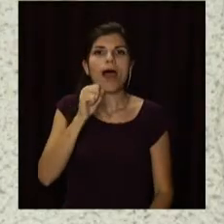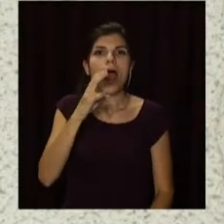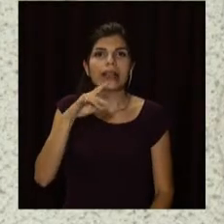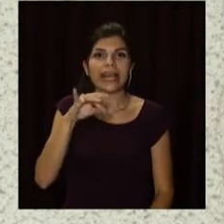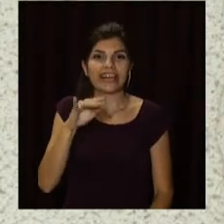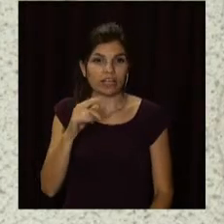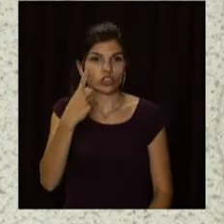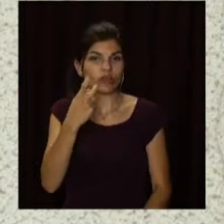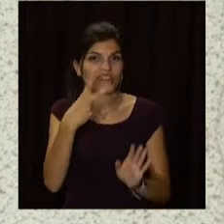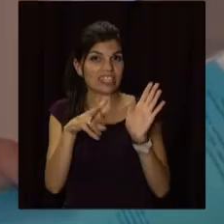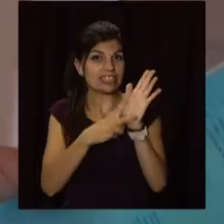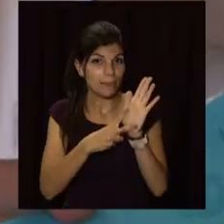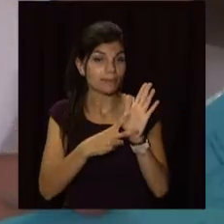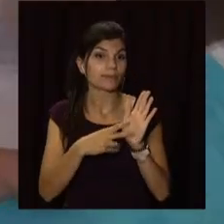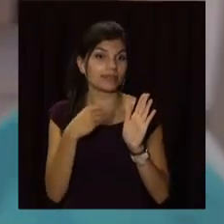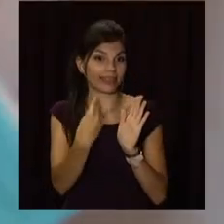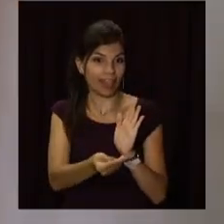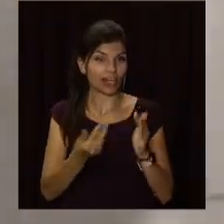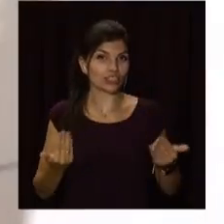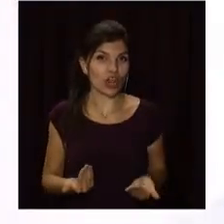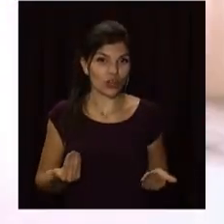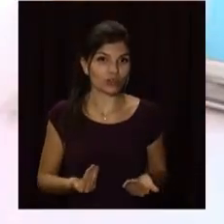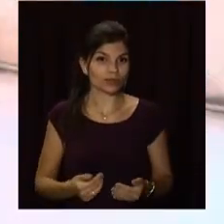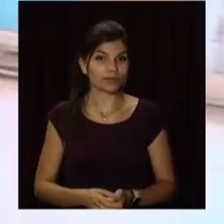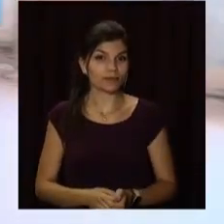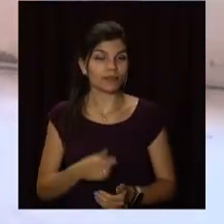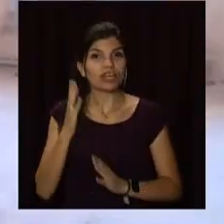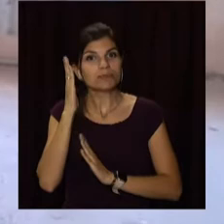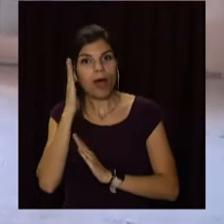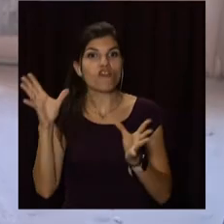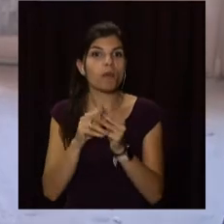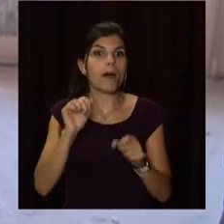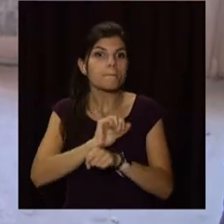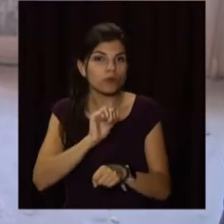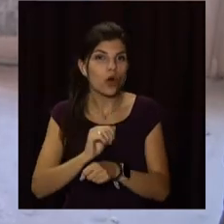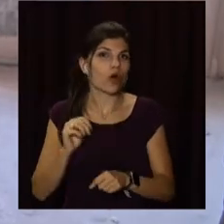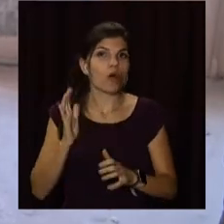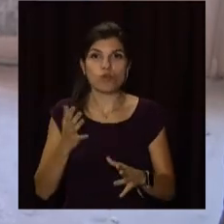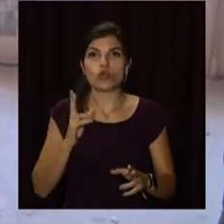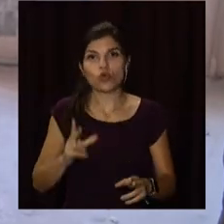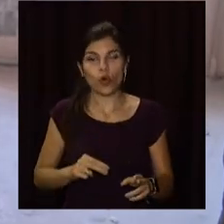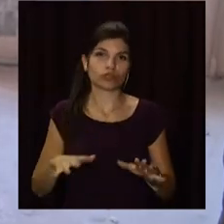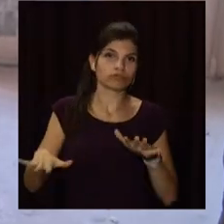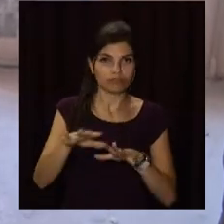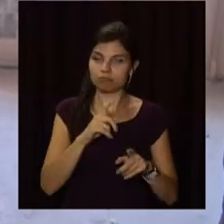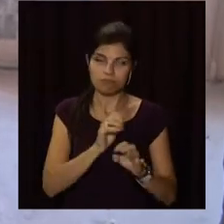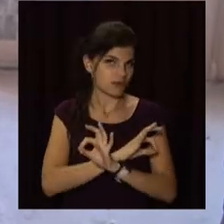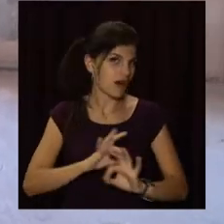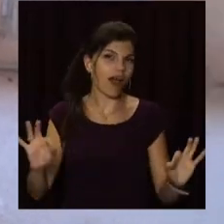От, я думаю, це спальня з балконом для дочки, сонечки буде прекрасно.